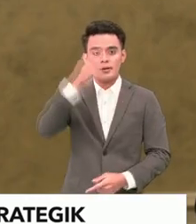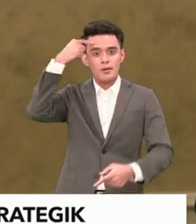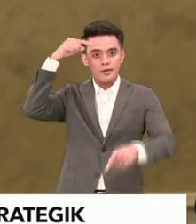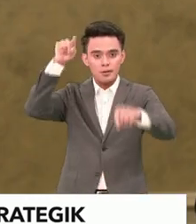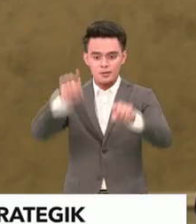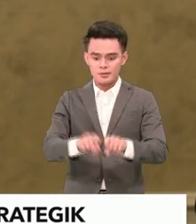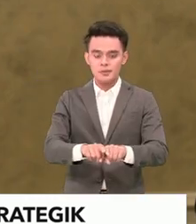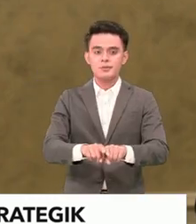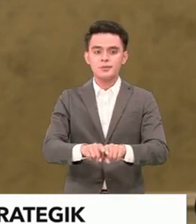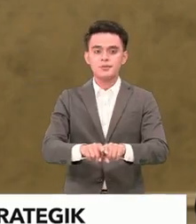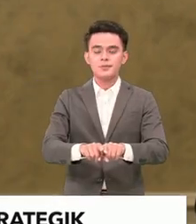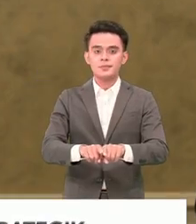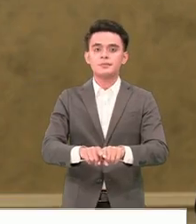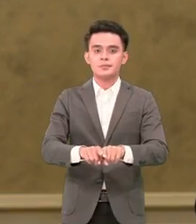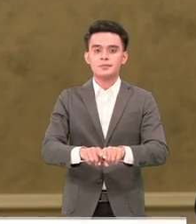untuk